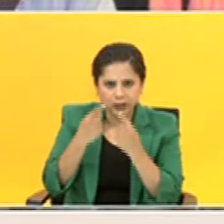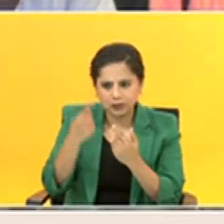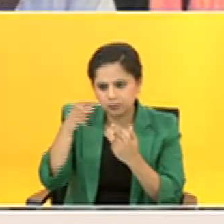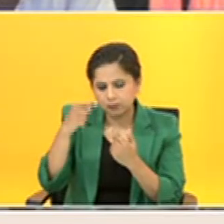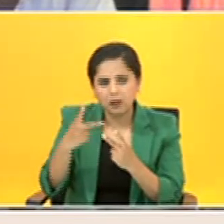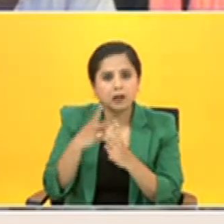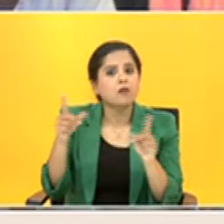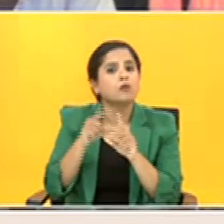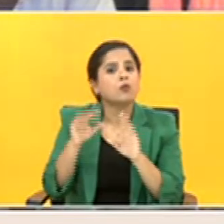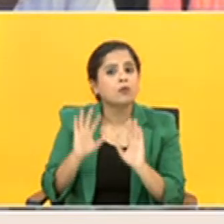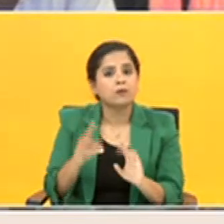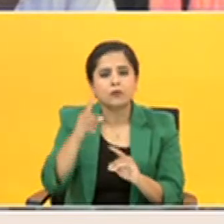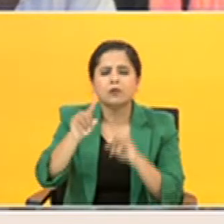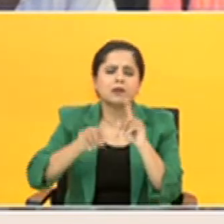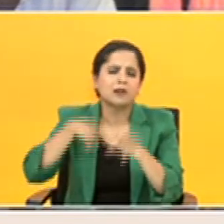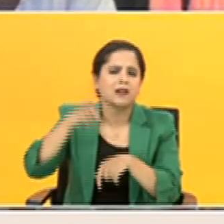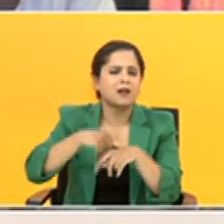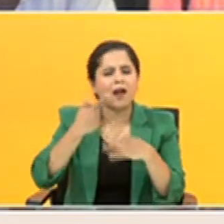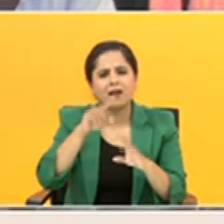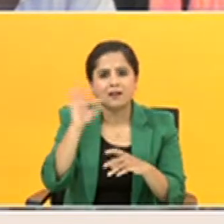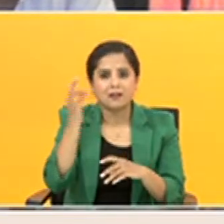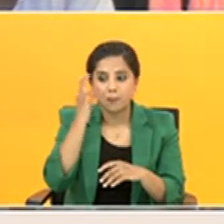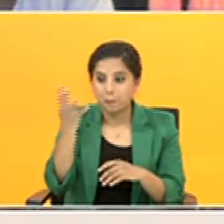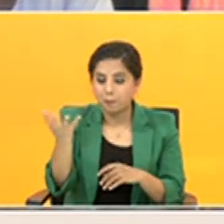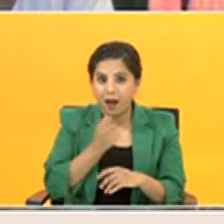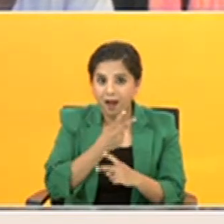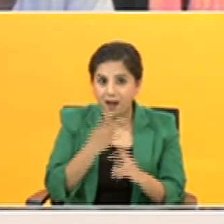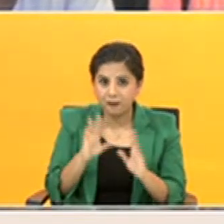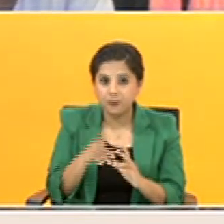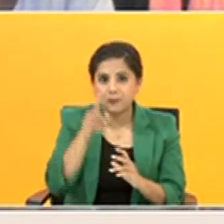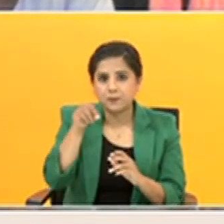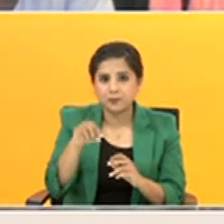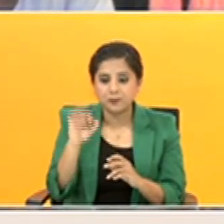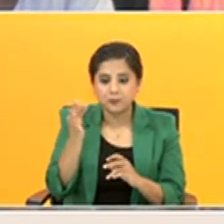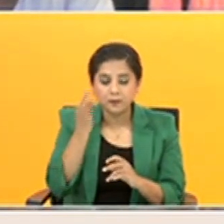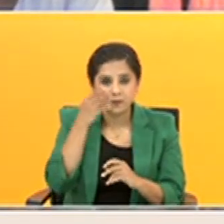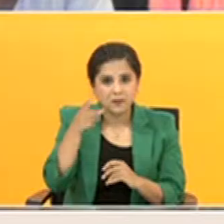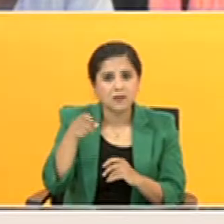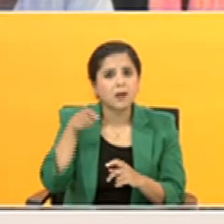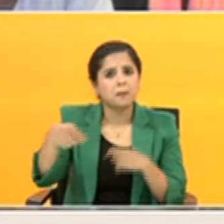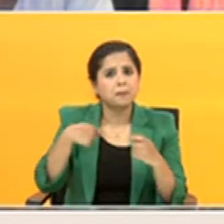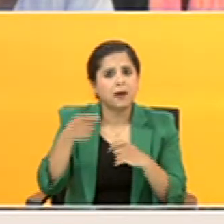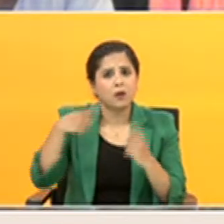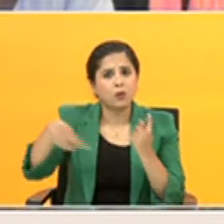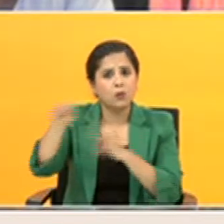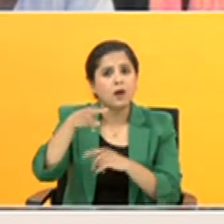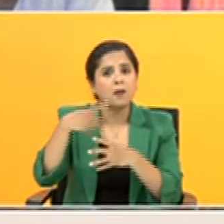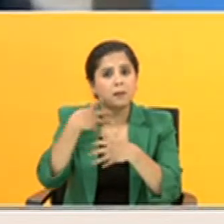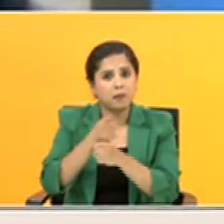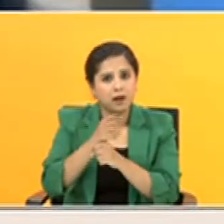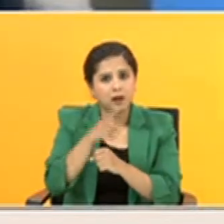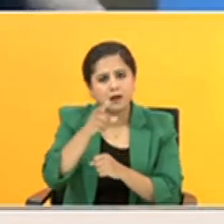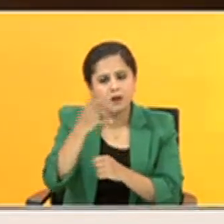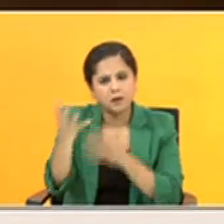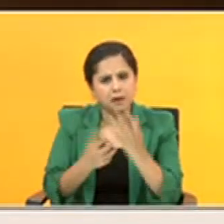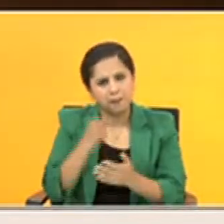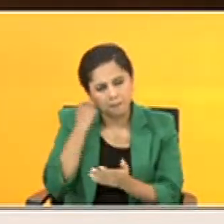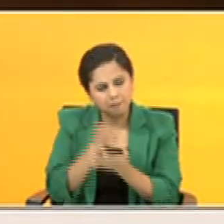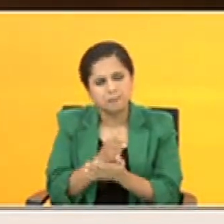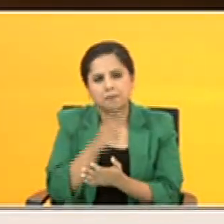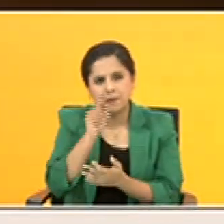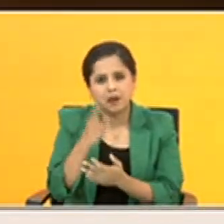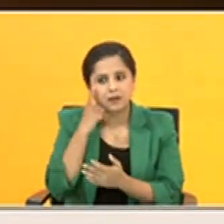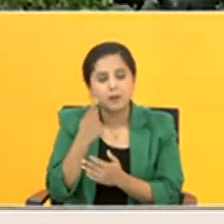हैं। आप अगली बार जब भी शहद खरीदें तो इन हनी उद्यमियों द्वारा बनाए गए शहद को जरूर